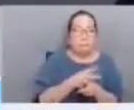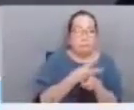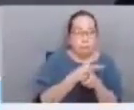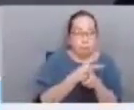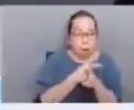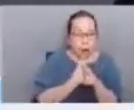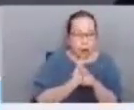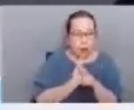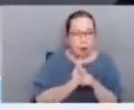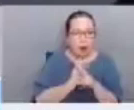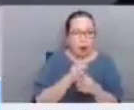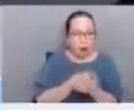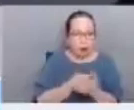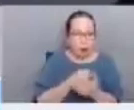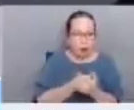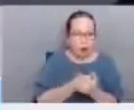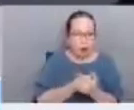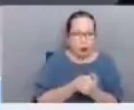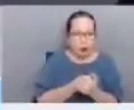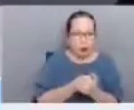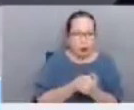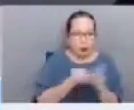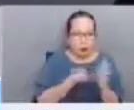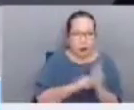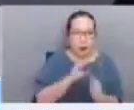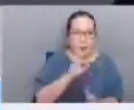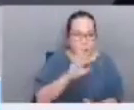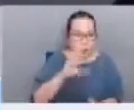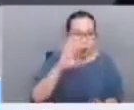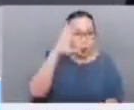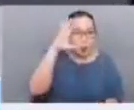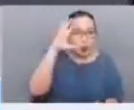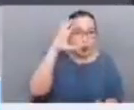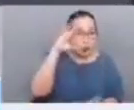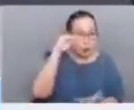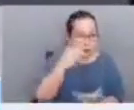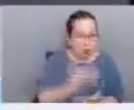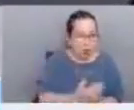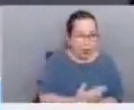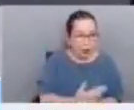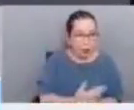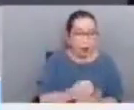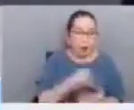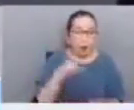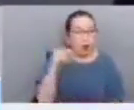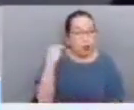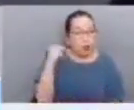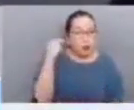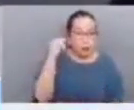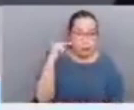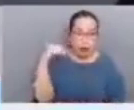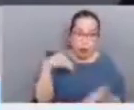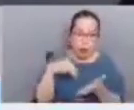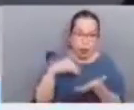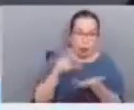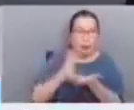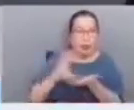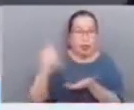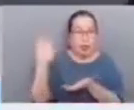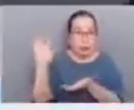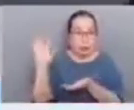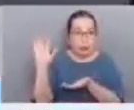ho lahat magbayad ng tuition ninyo. Napakagandang programa po to. So, on the 6th year po, yung anak ninyo o pamangkin